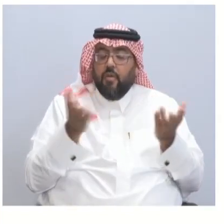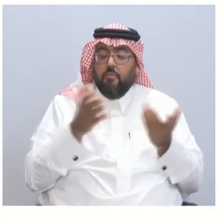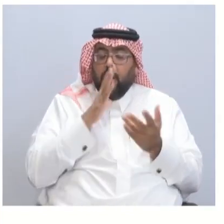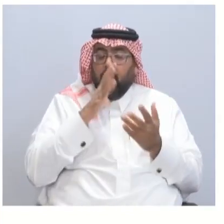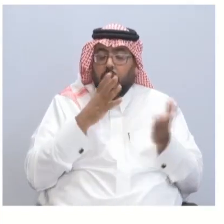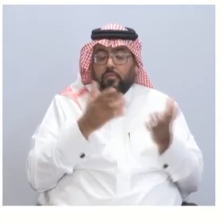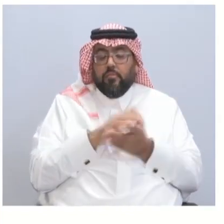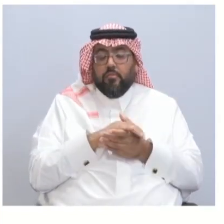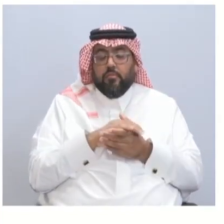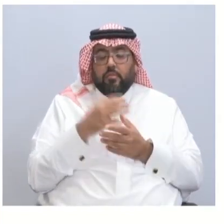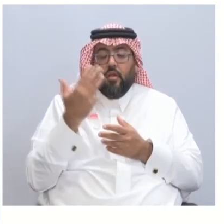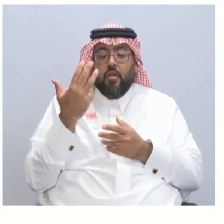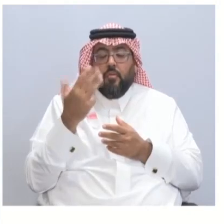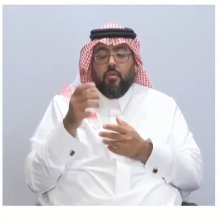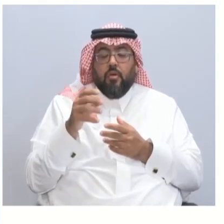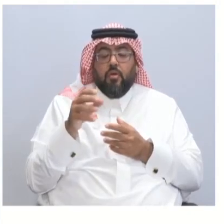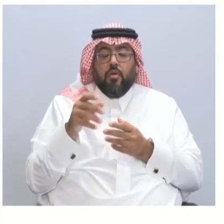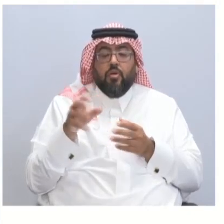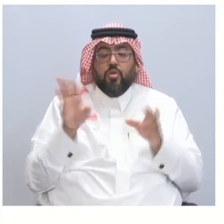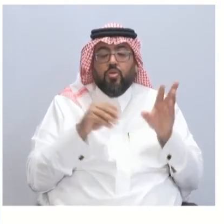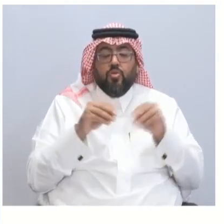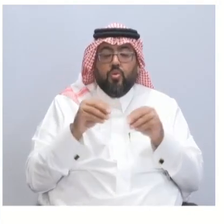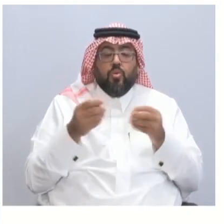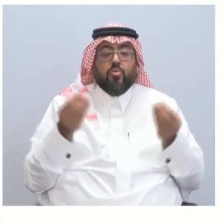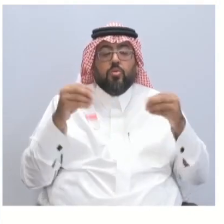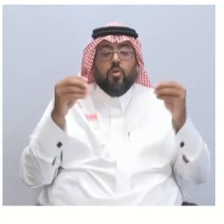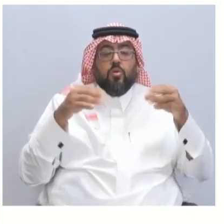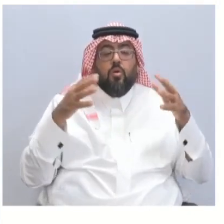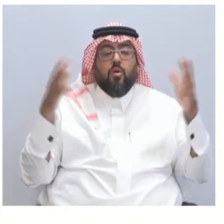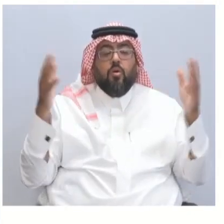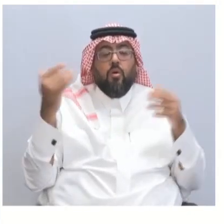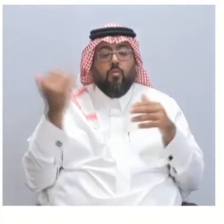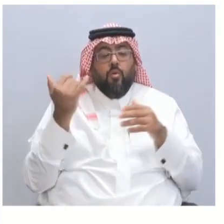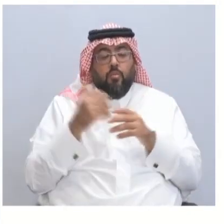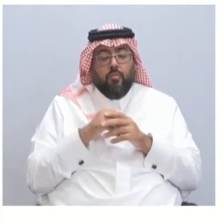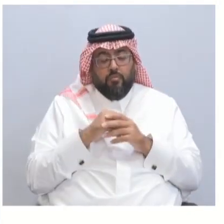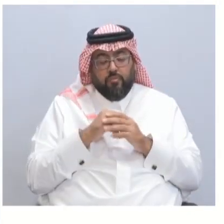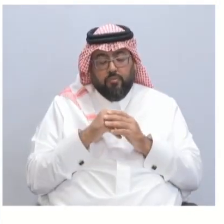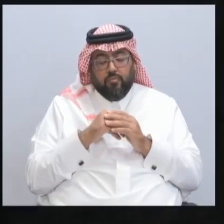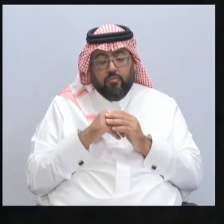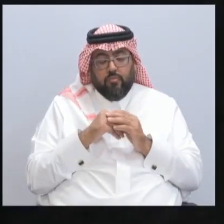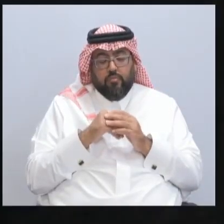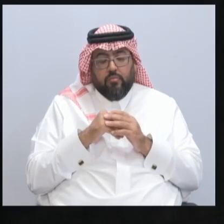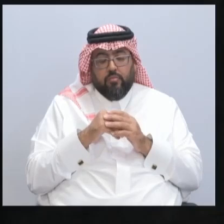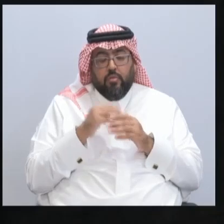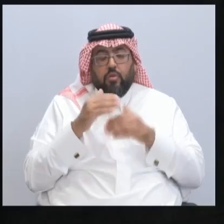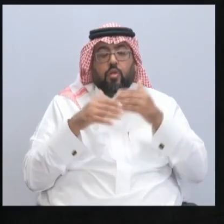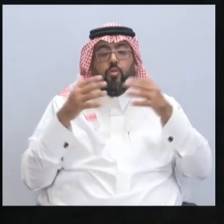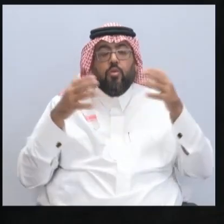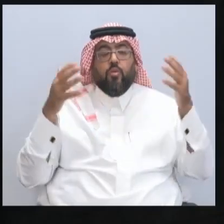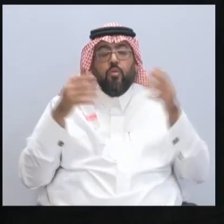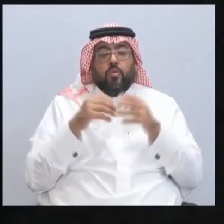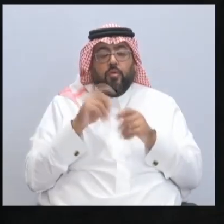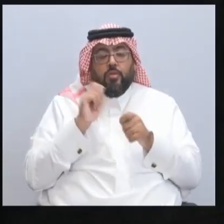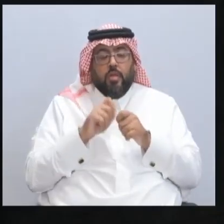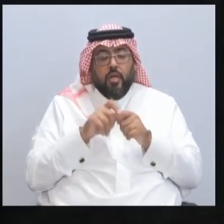ثمانيه كثره الاسواق كثره الاسواق هذه اهم العوامل التي ساعدت على تطوير